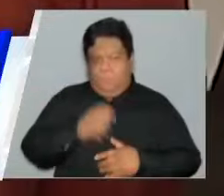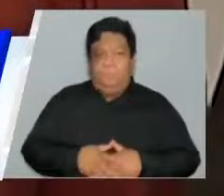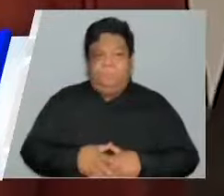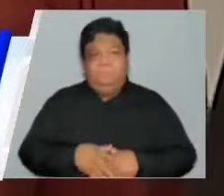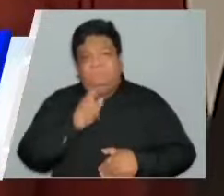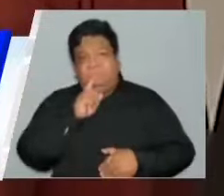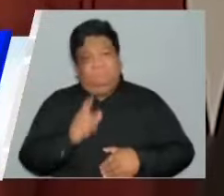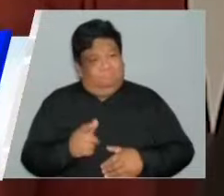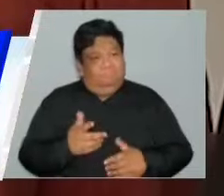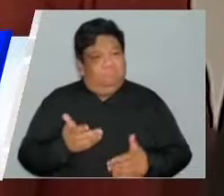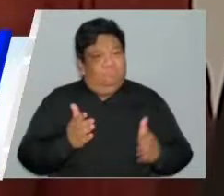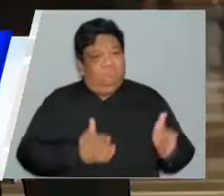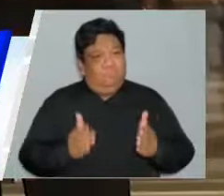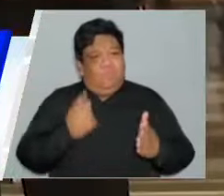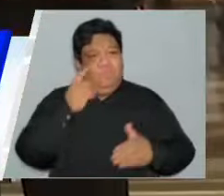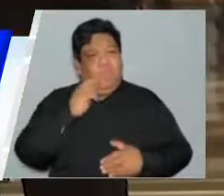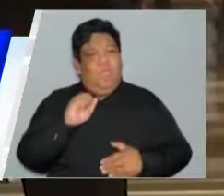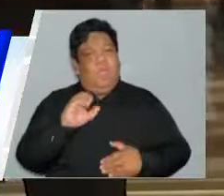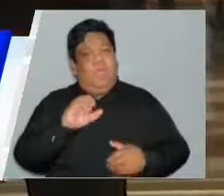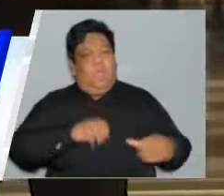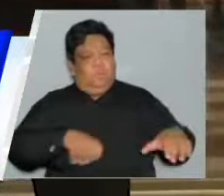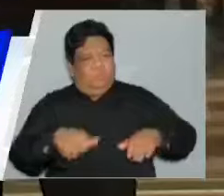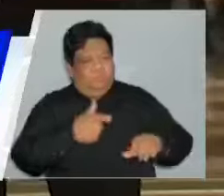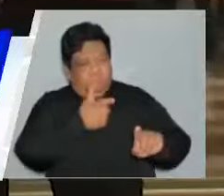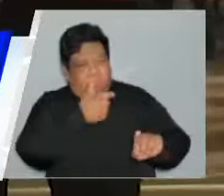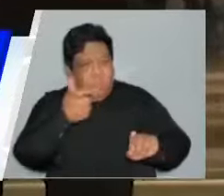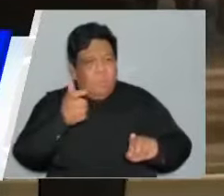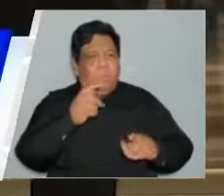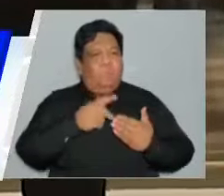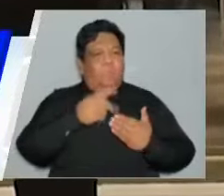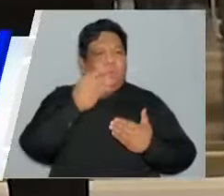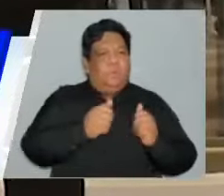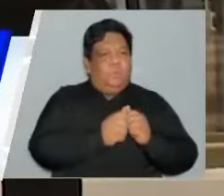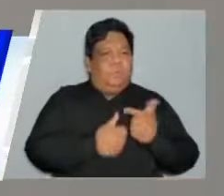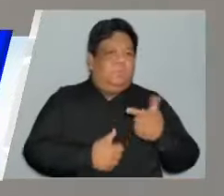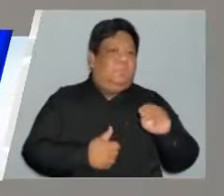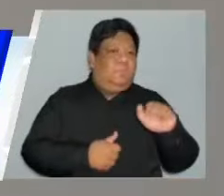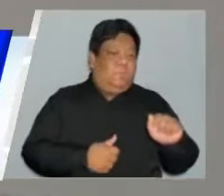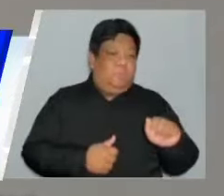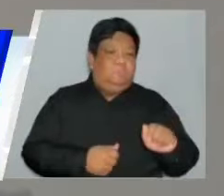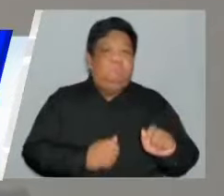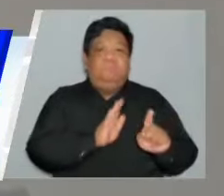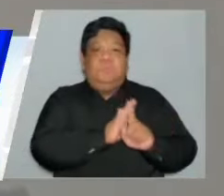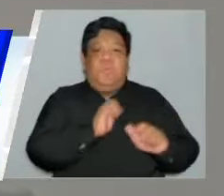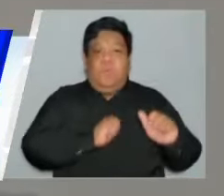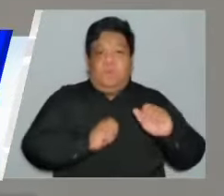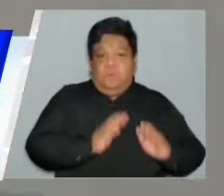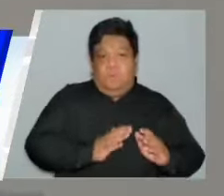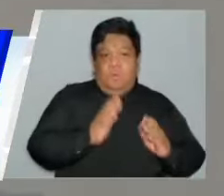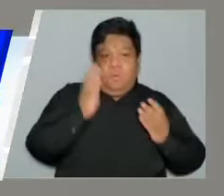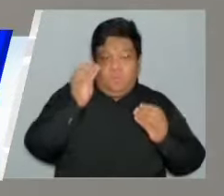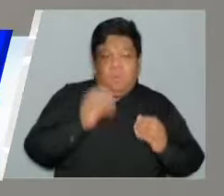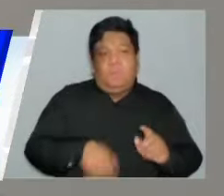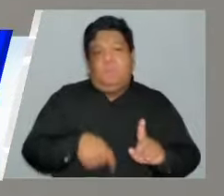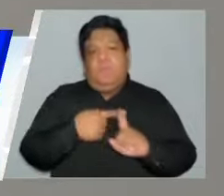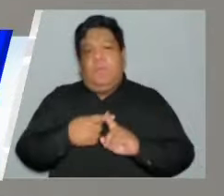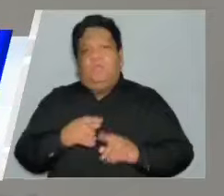action series sa GMA na dati pa niyang dream project. Bukod sa kanyang showbiz commitments, active din si Tom sa kanyang social media kung